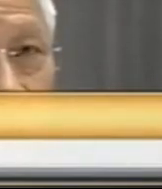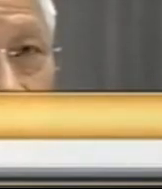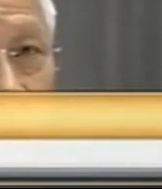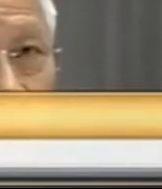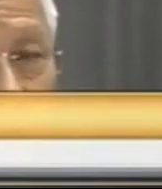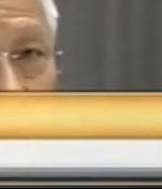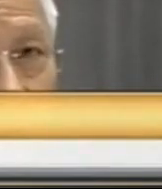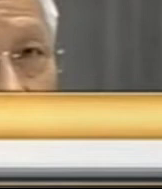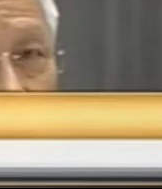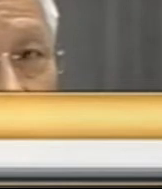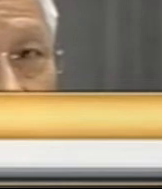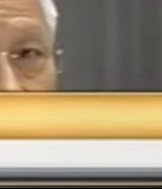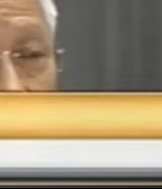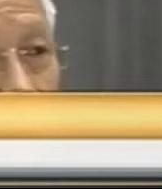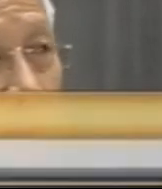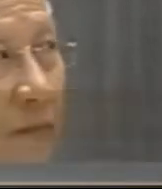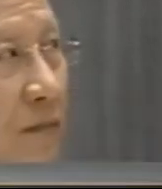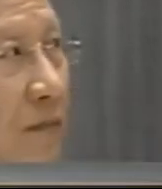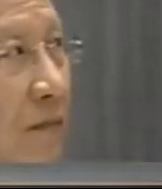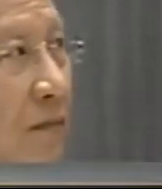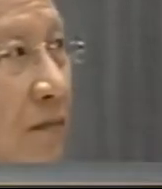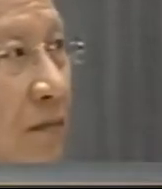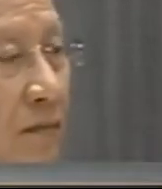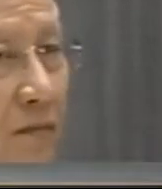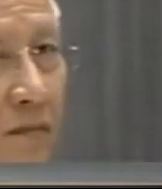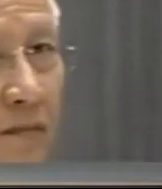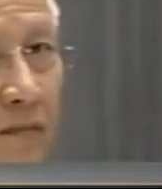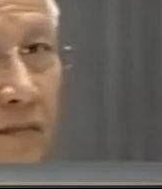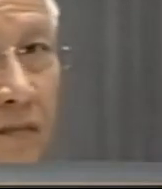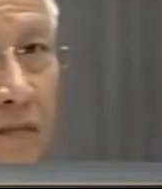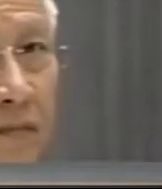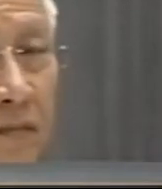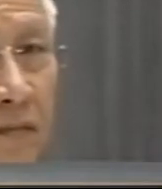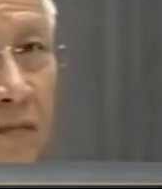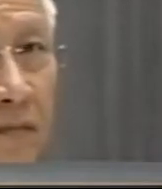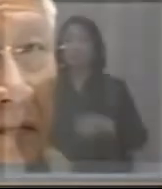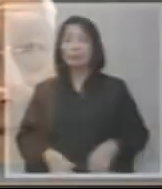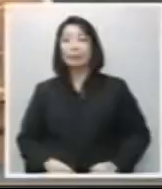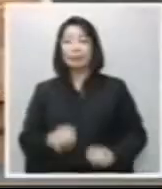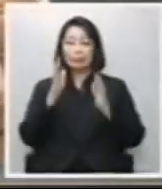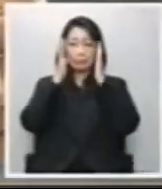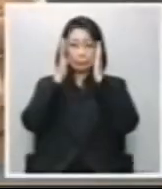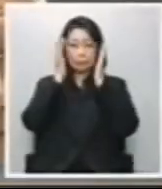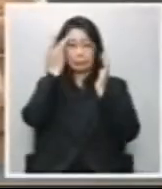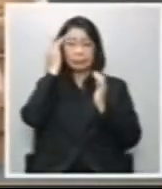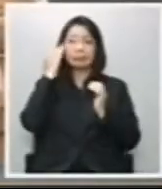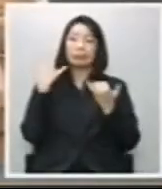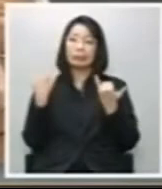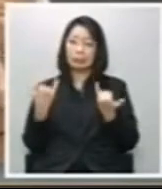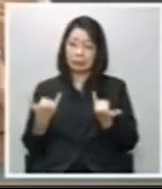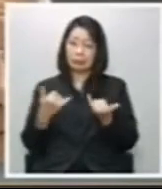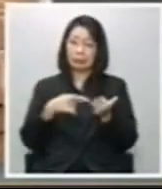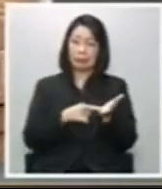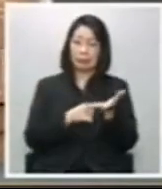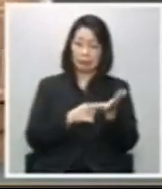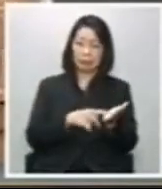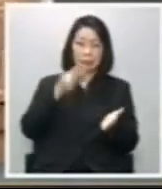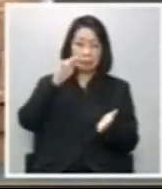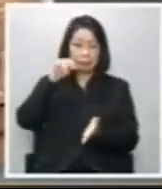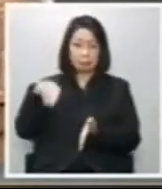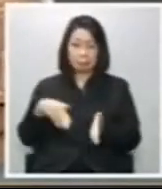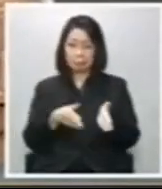เมื่อบริบทมันเปลี่ยนไปท่านประธานเมื่อก่อนเนี่ยคนเลก็อยู่ในน้ำร่อนเร่สร้างสิ่งที่เรียกว่าขน